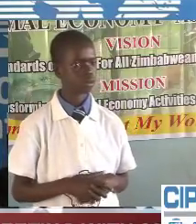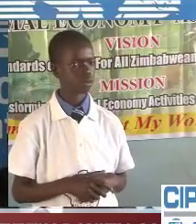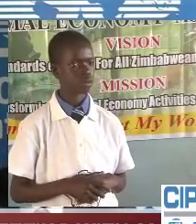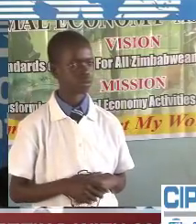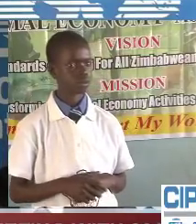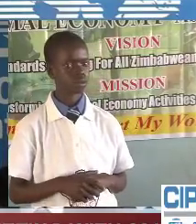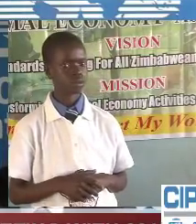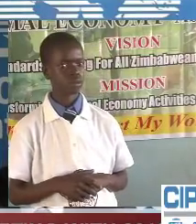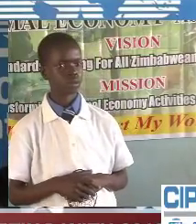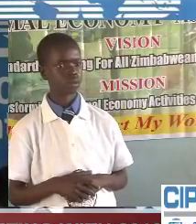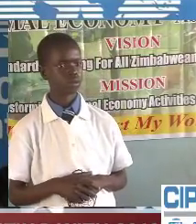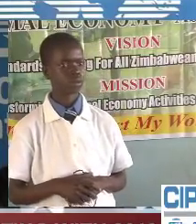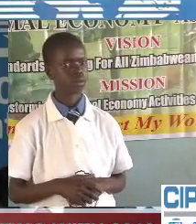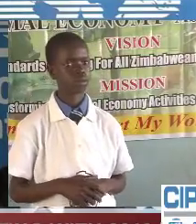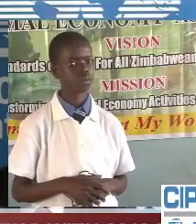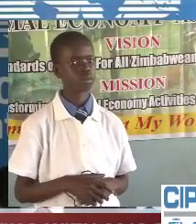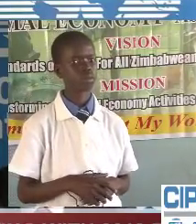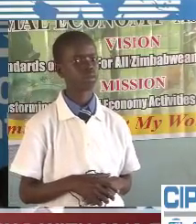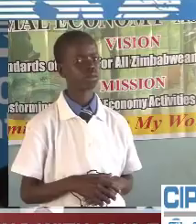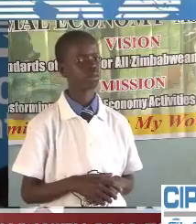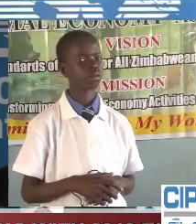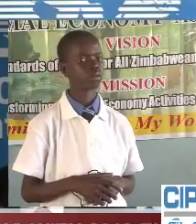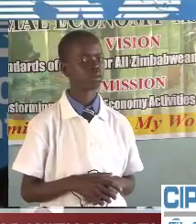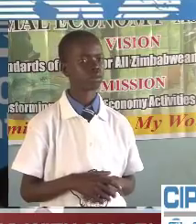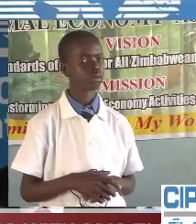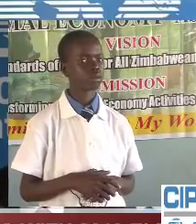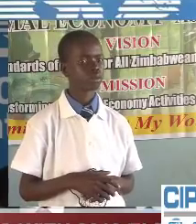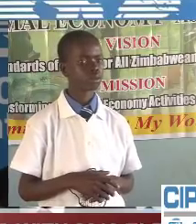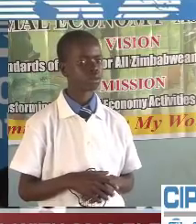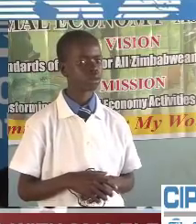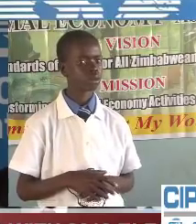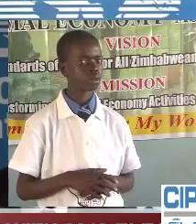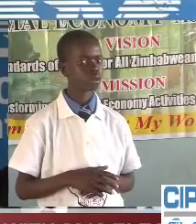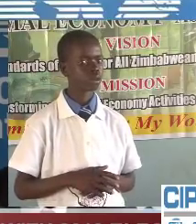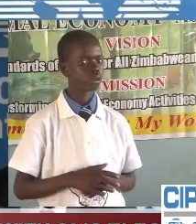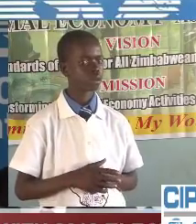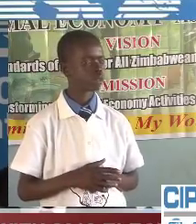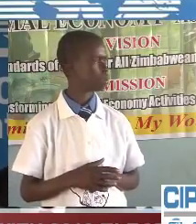maoko vasinawo kumbobvunzawo tingopanana mikana yakafanana.